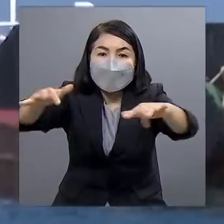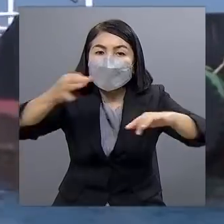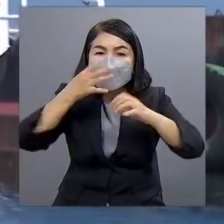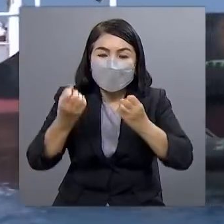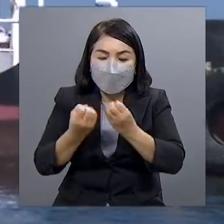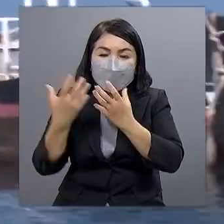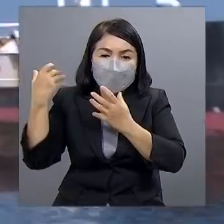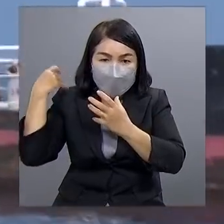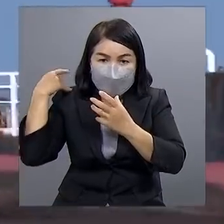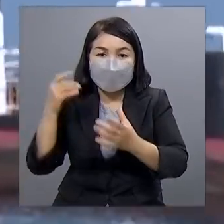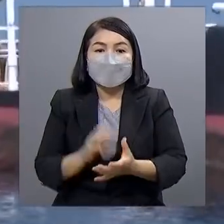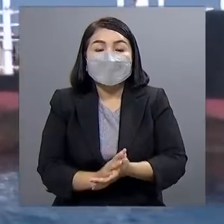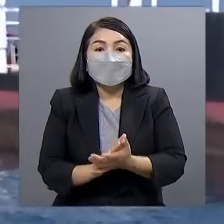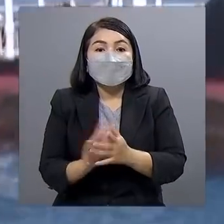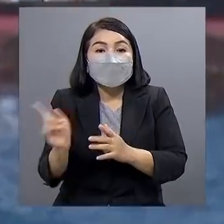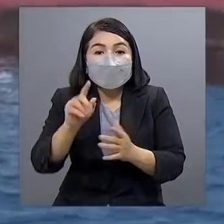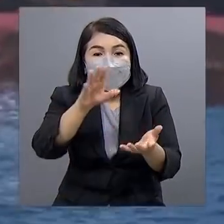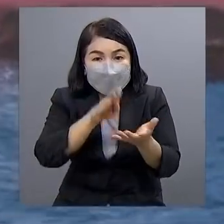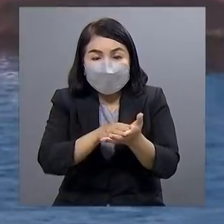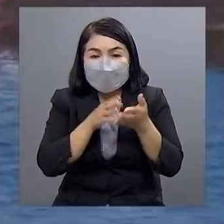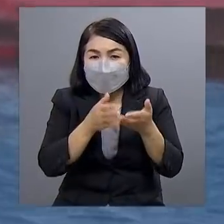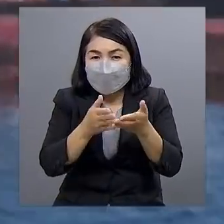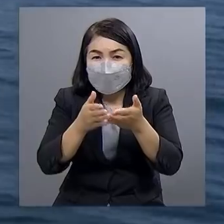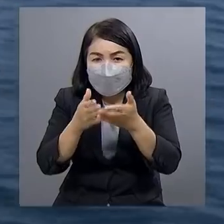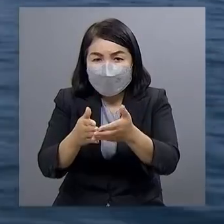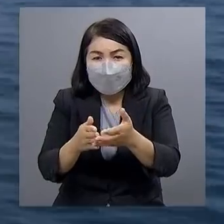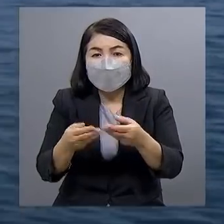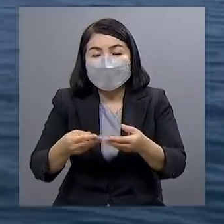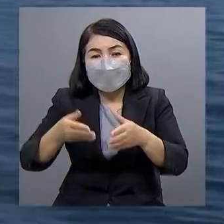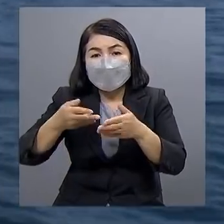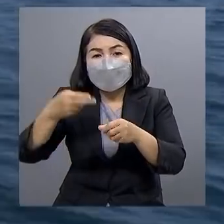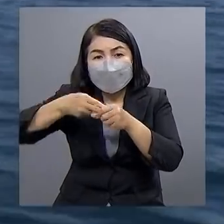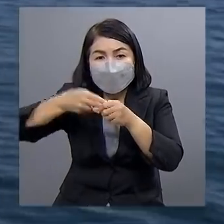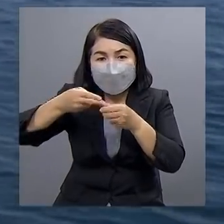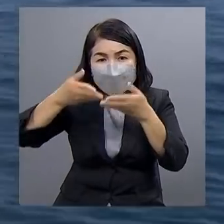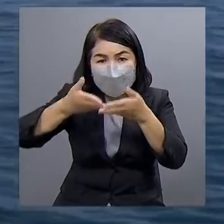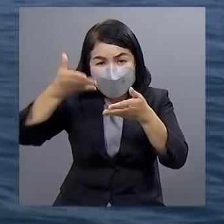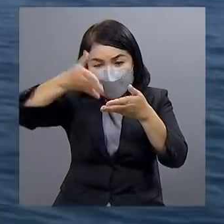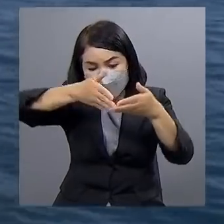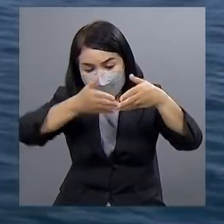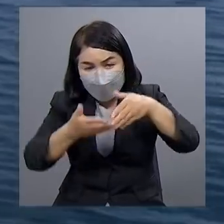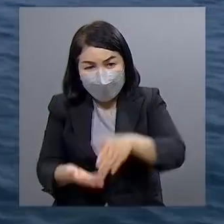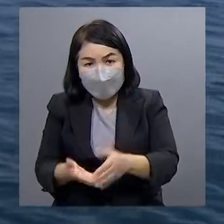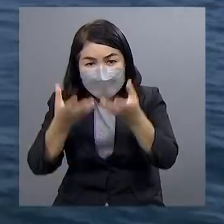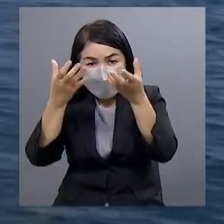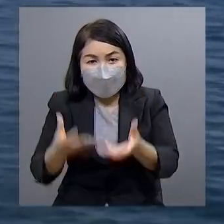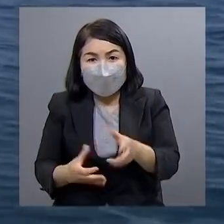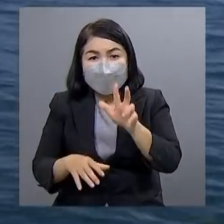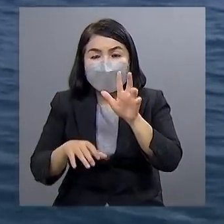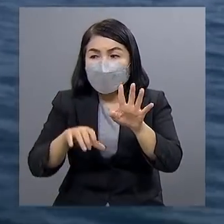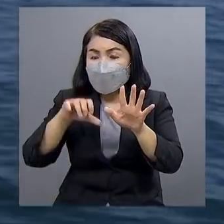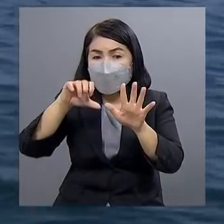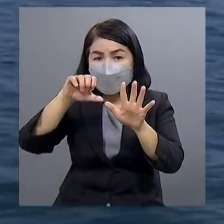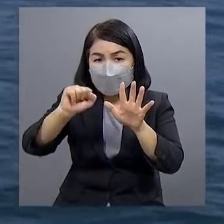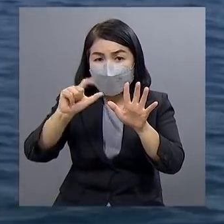เรือและจัดเก็บน้ำมันจำนวน 500,000 ลิตรที่จมอยู่ใต้ท้องทะเลให้เสร็จสิ้นภายใน15วันตามคำสั่งของ